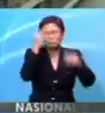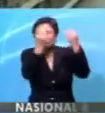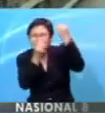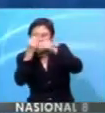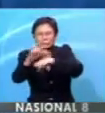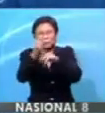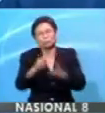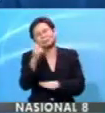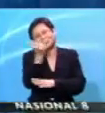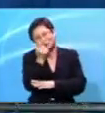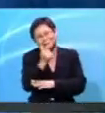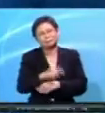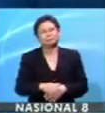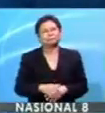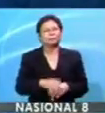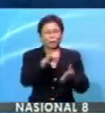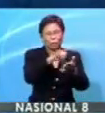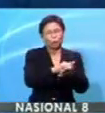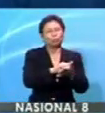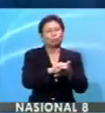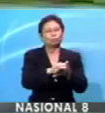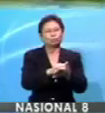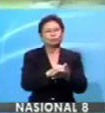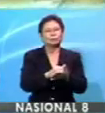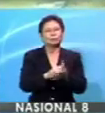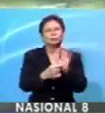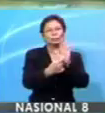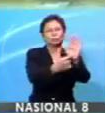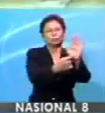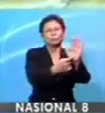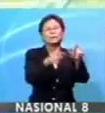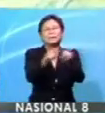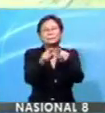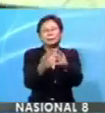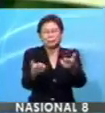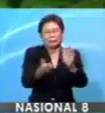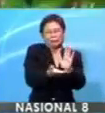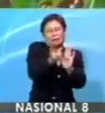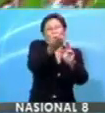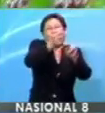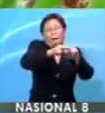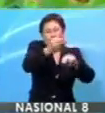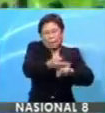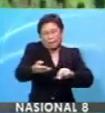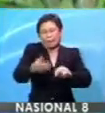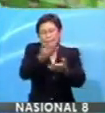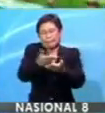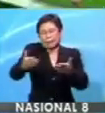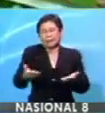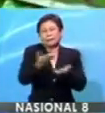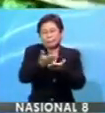kepada pengguna perkara tersebut juga akan menunjukkan seolah-olah berlaku kenaikan harga barang yang dibeli